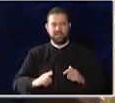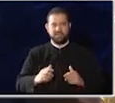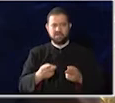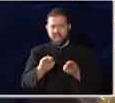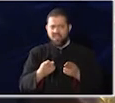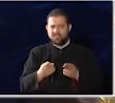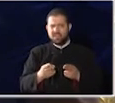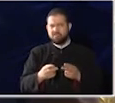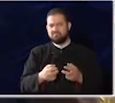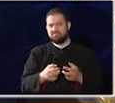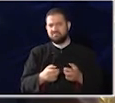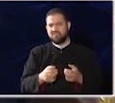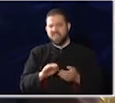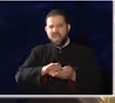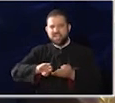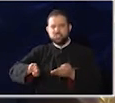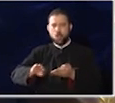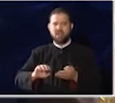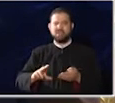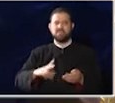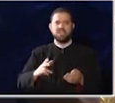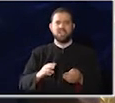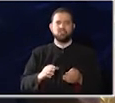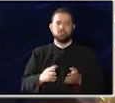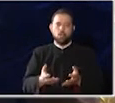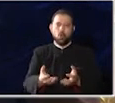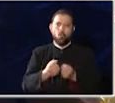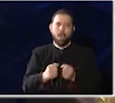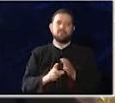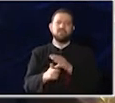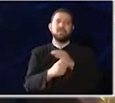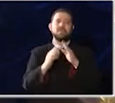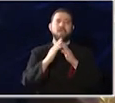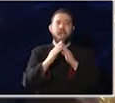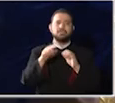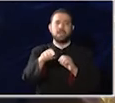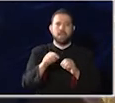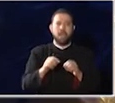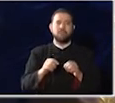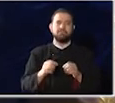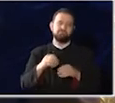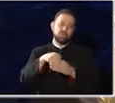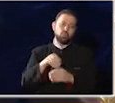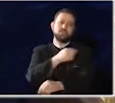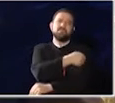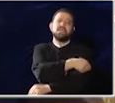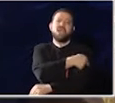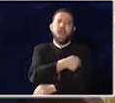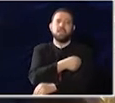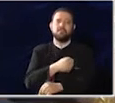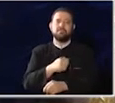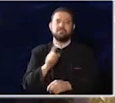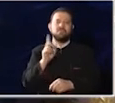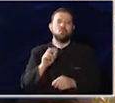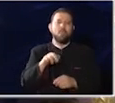aproape inevitabil izolarea. Ești mutat din apartamentul tău, din locuință, ești mutat într-un spital.